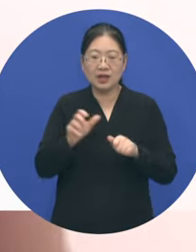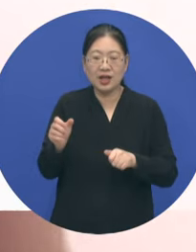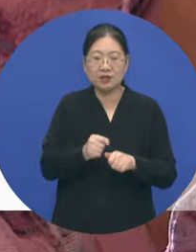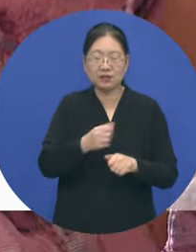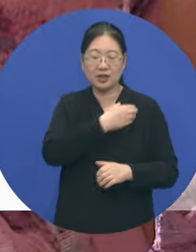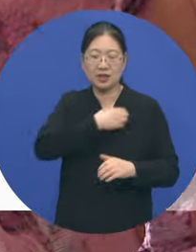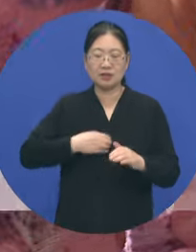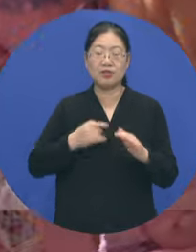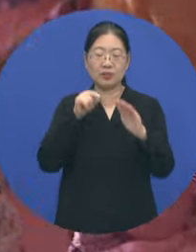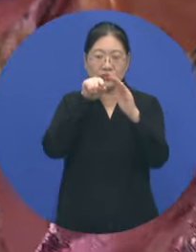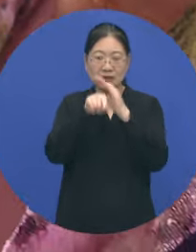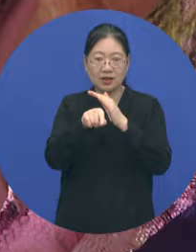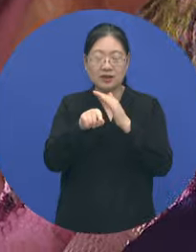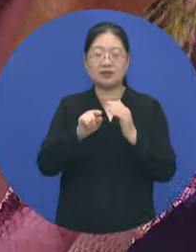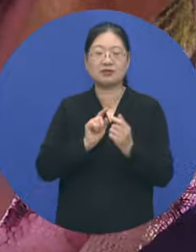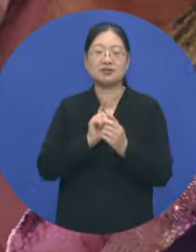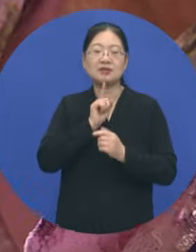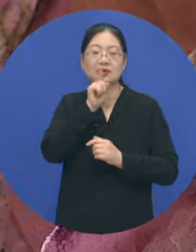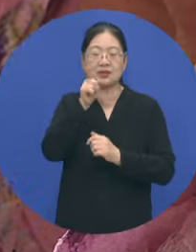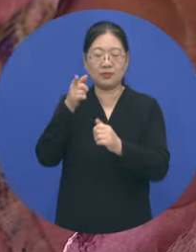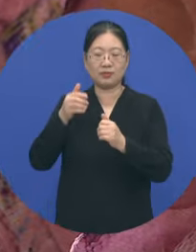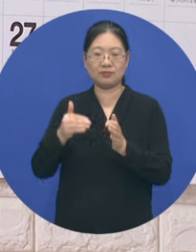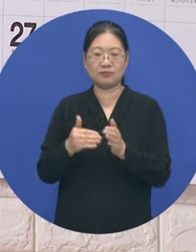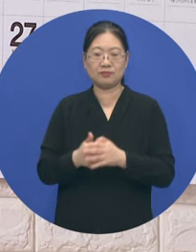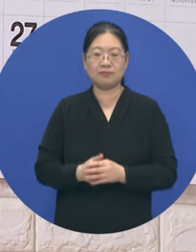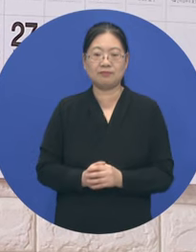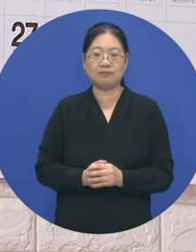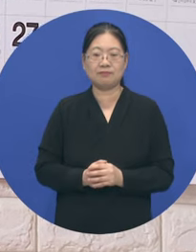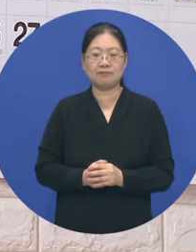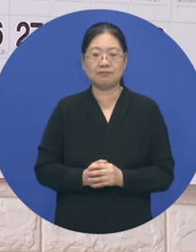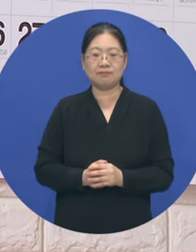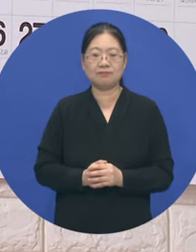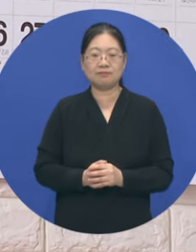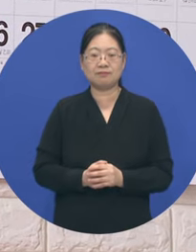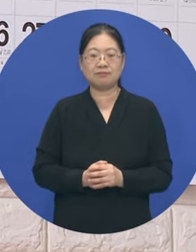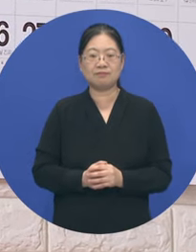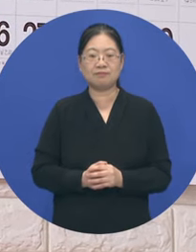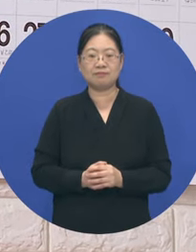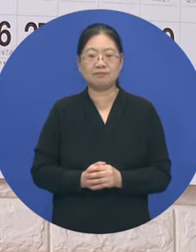관할 음면동 행정 복지센터로 직접 방문에 신청하면 됩니다 y